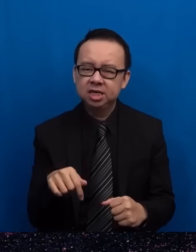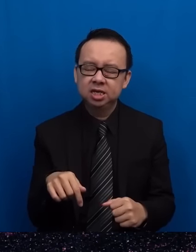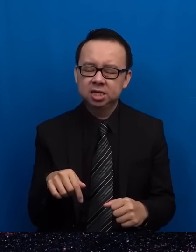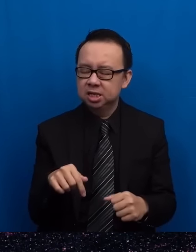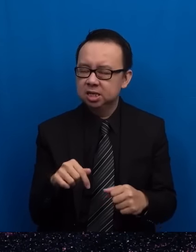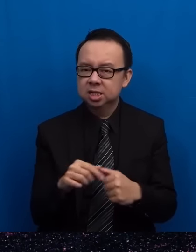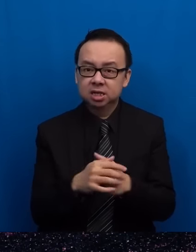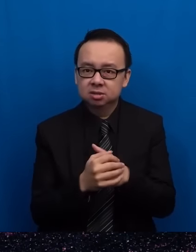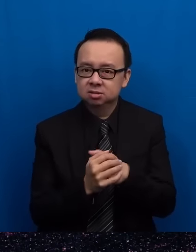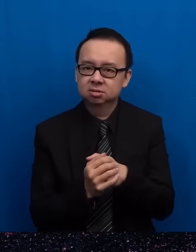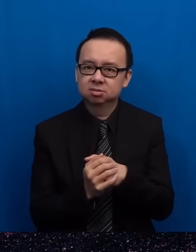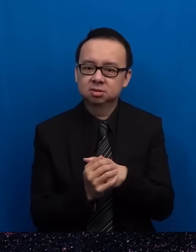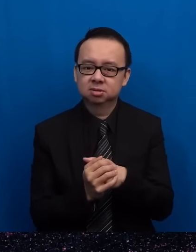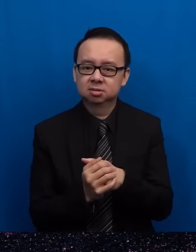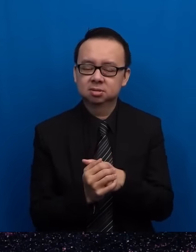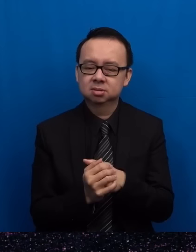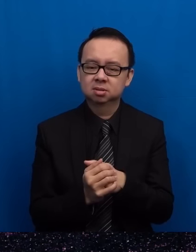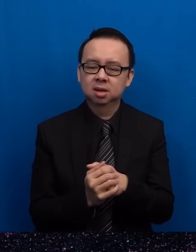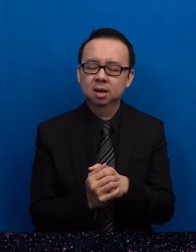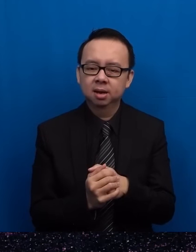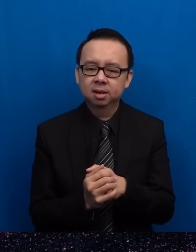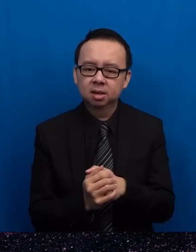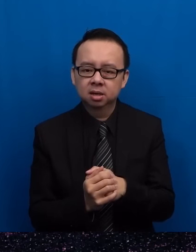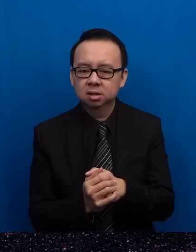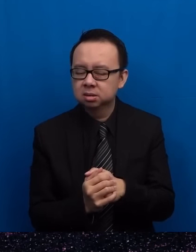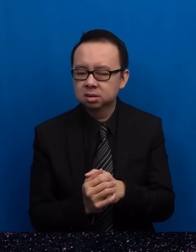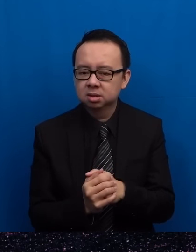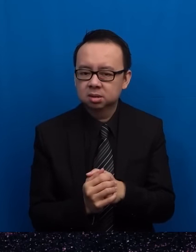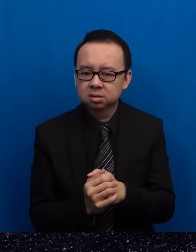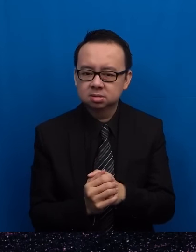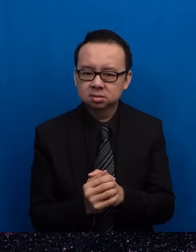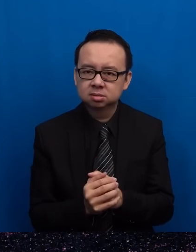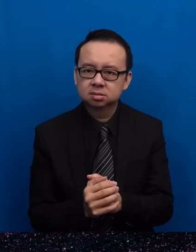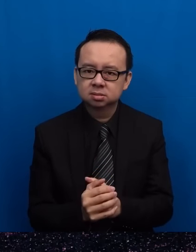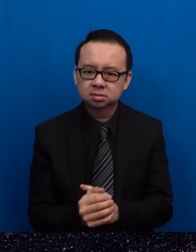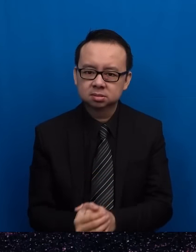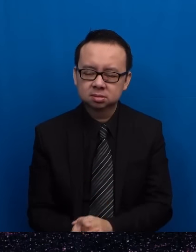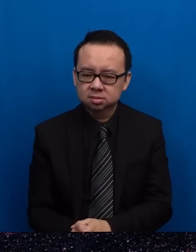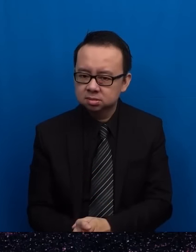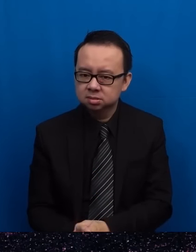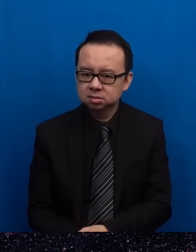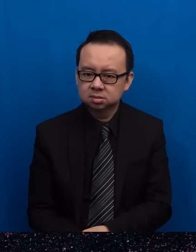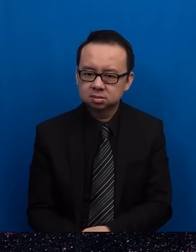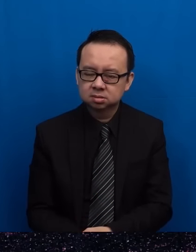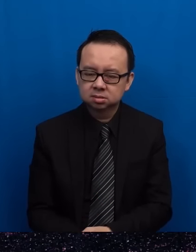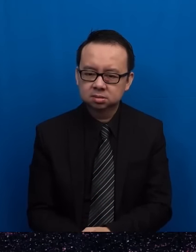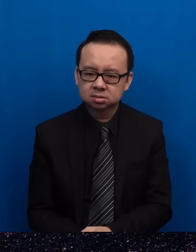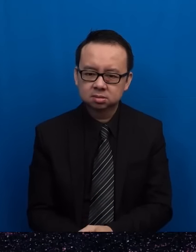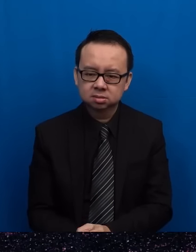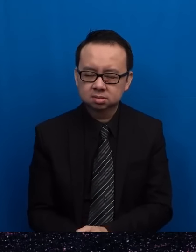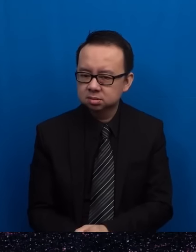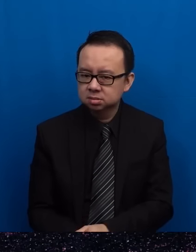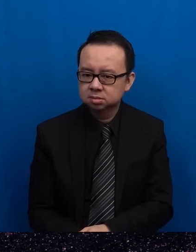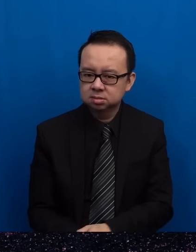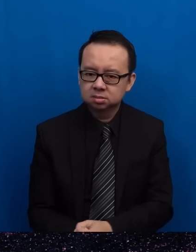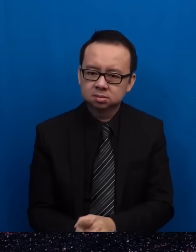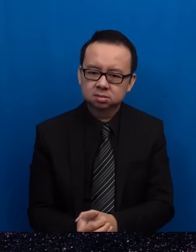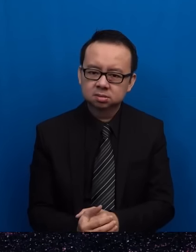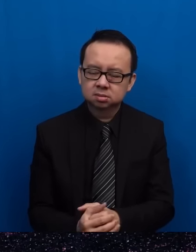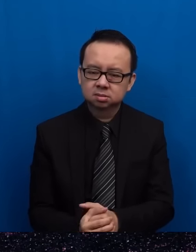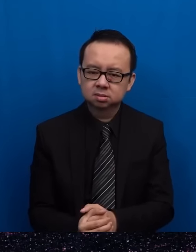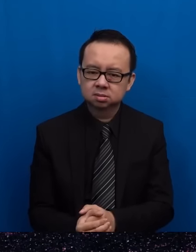untuk datang ke dokter, dokter sudah bisa terima Anda lagi setelah melewati masa-masa paling bahaya di dalam wabah ini.